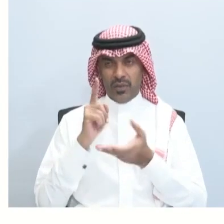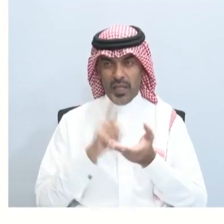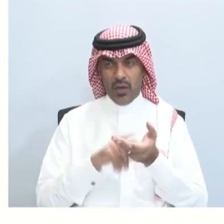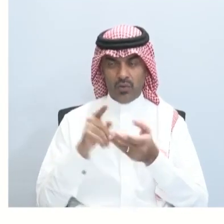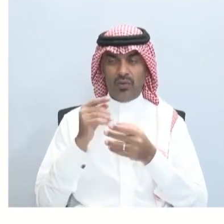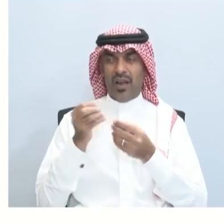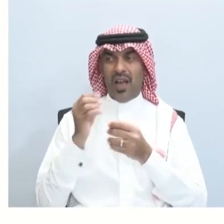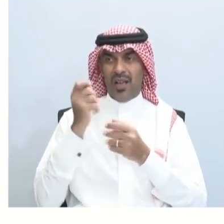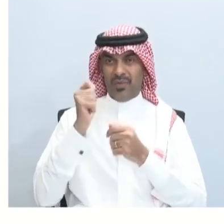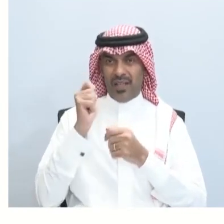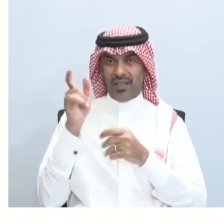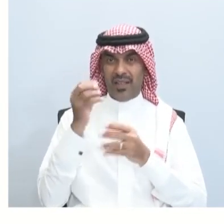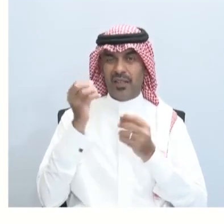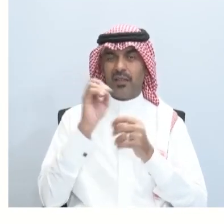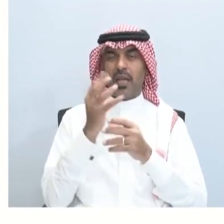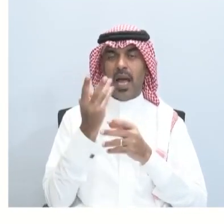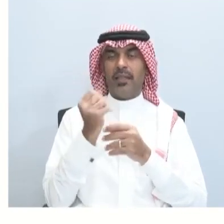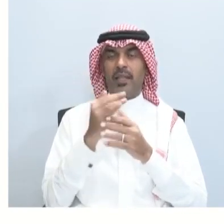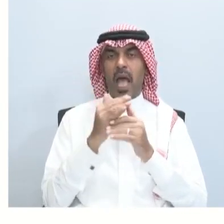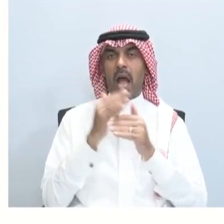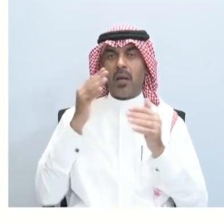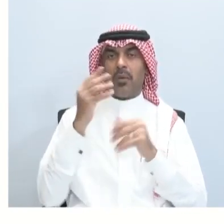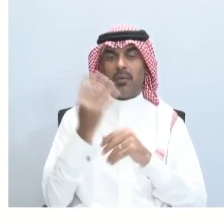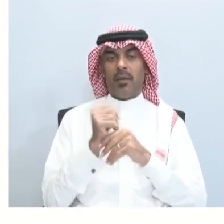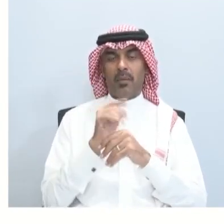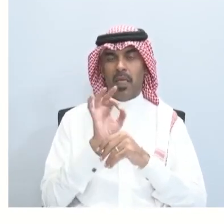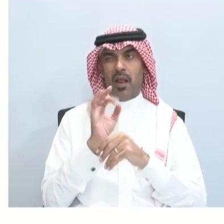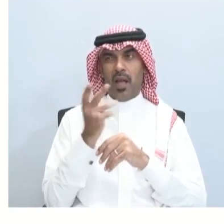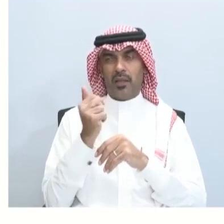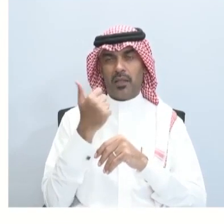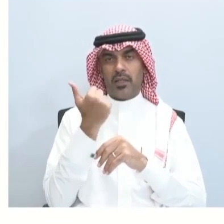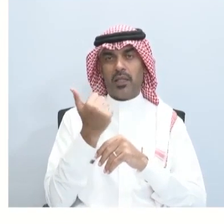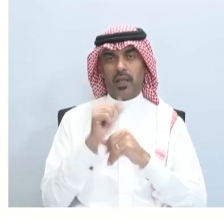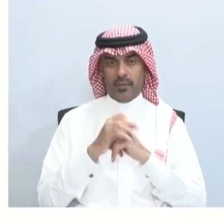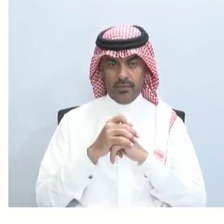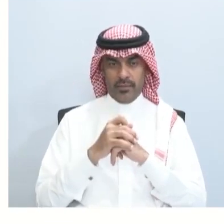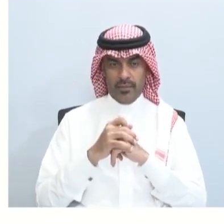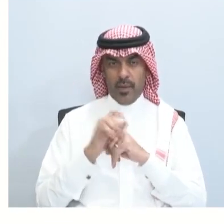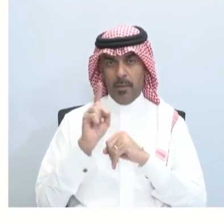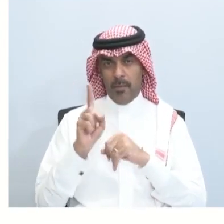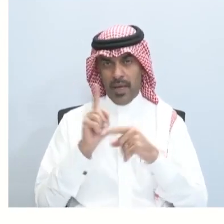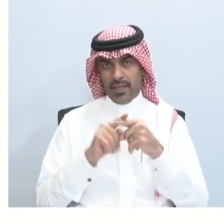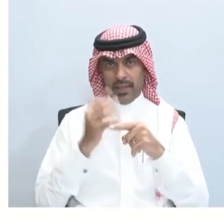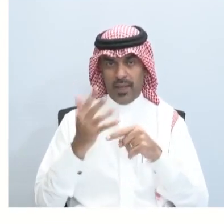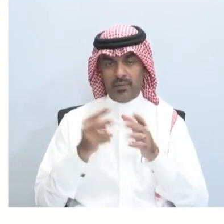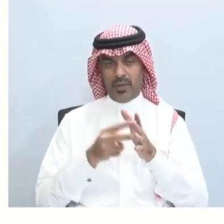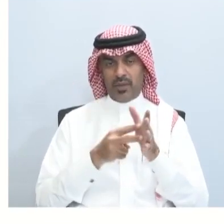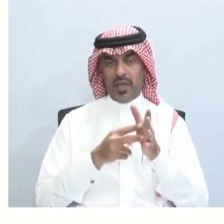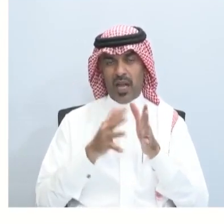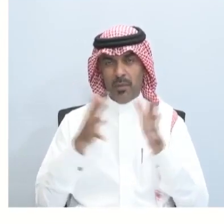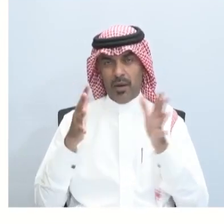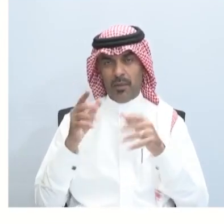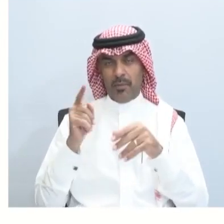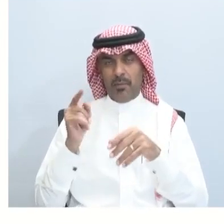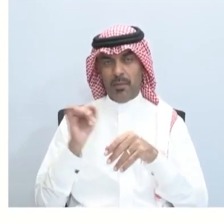في المتباينه الاصليه وليكن العدد سته باء زائد خمسه اكبر من تسعه هذه